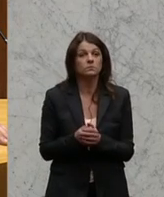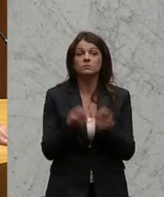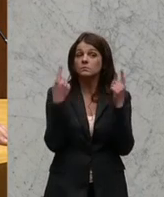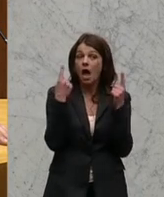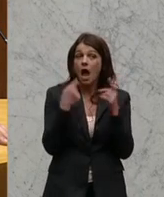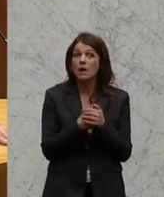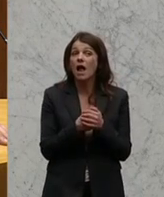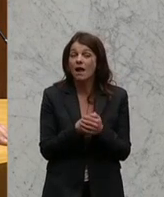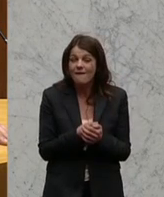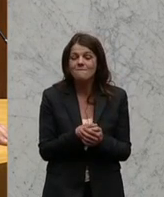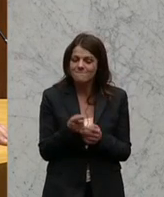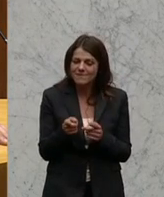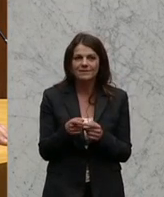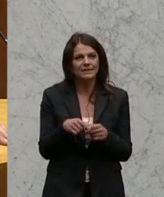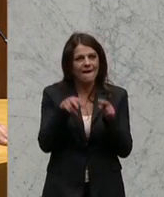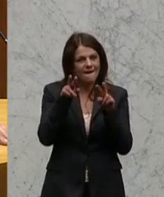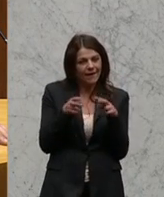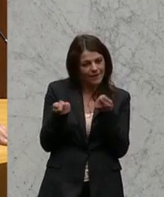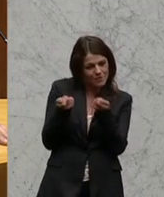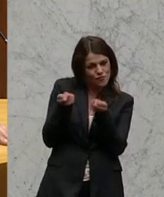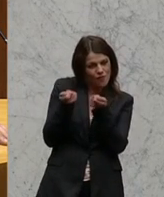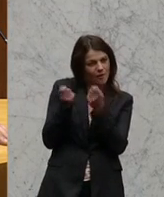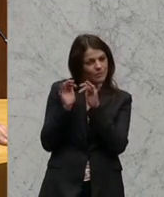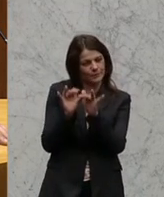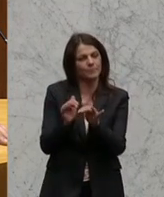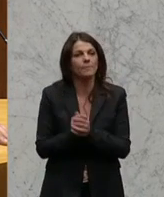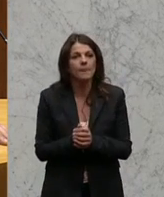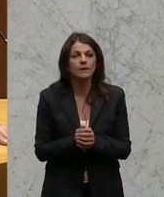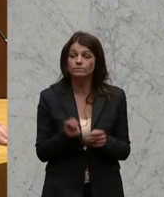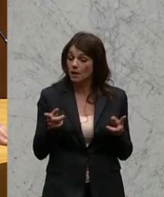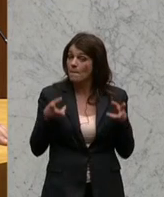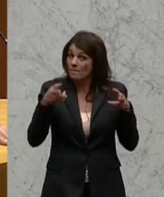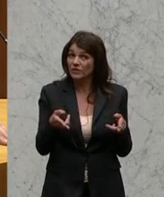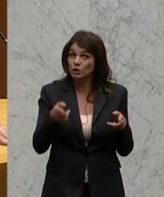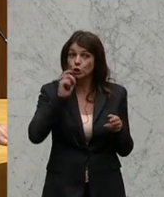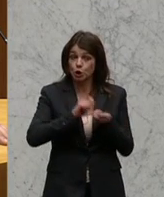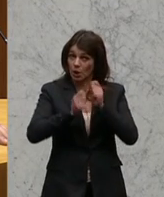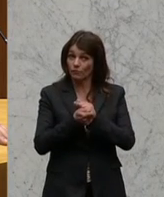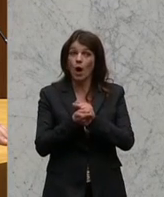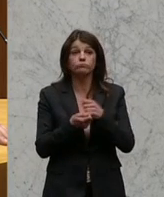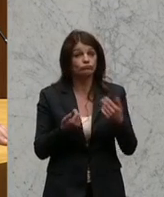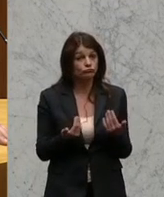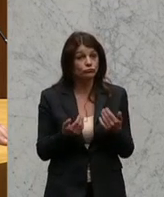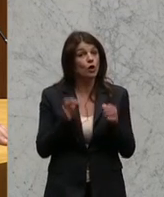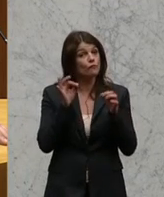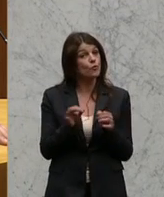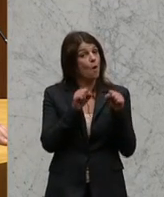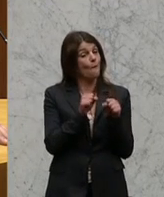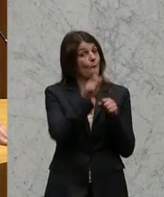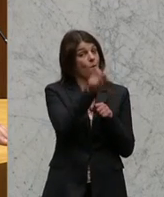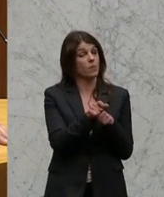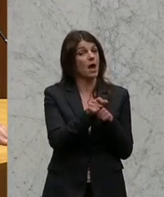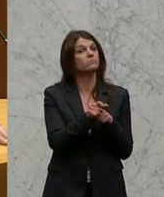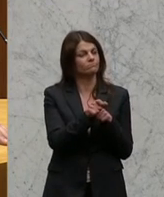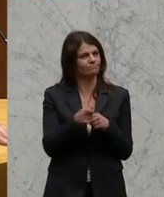hat genau die richtigen Lenkungseffekte. Es ist eine befristete Steuerreform, die den Konsument